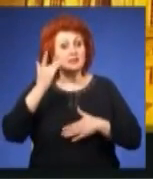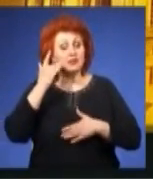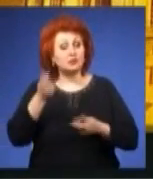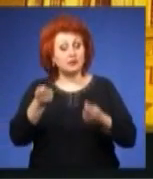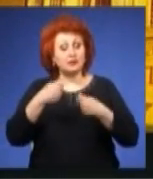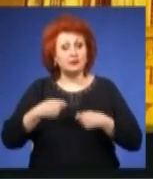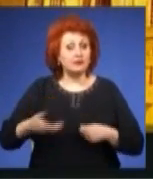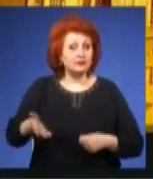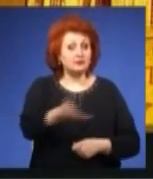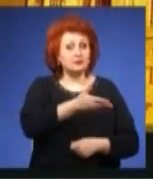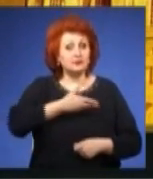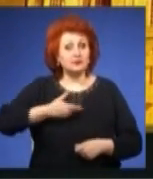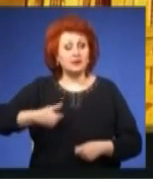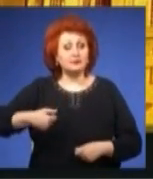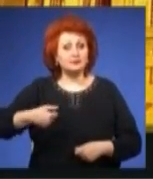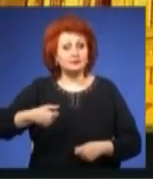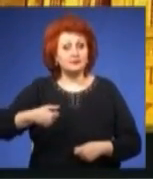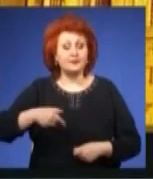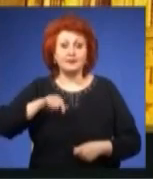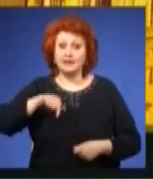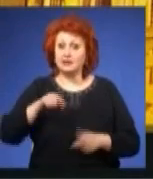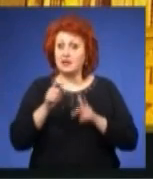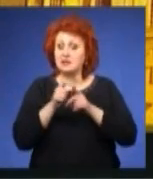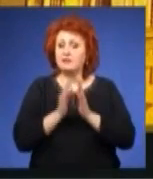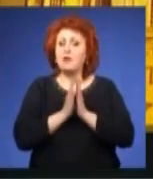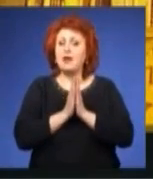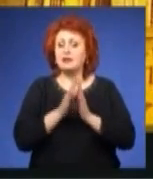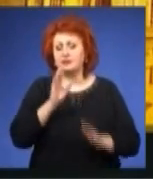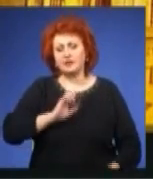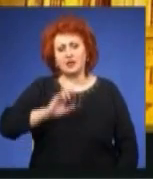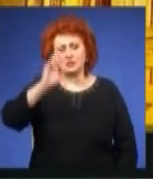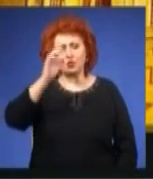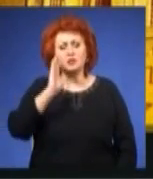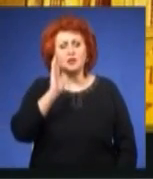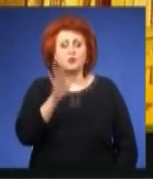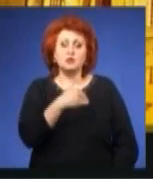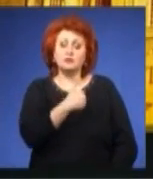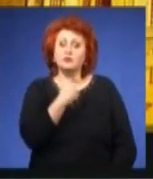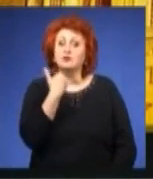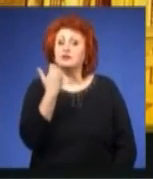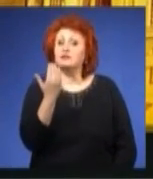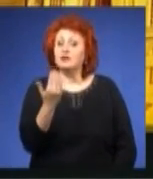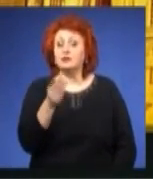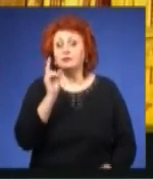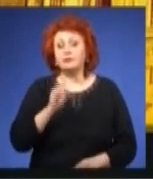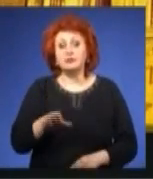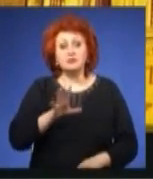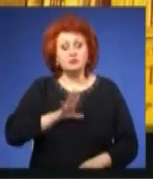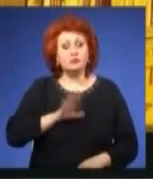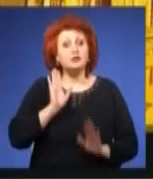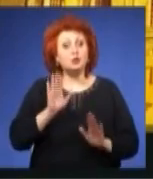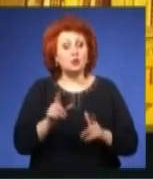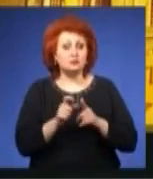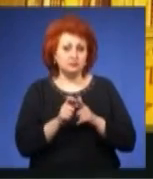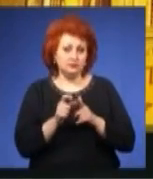которую Он дает нам всем, любящим Его. Тогда слова молитвы Господней «Да будет воля Твоя» перестанут быть для нас лишь